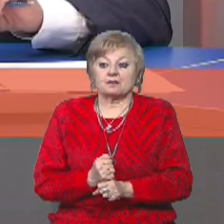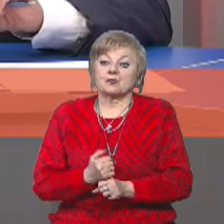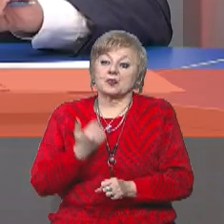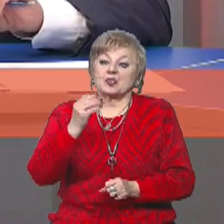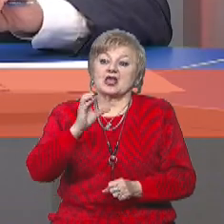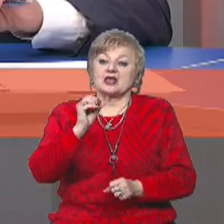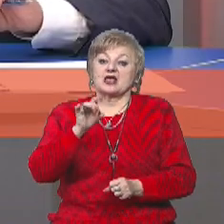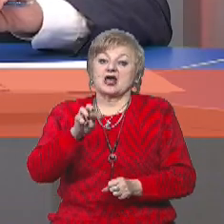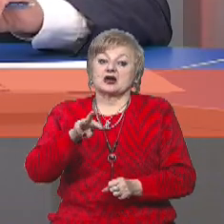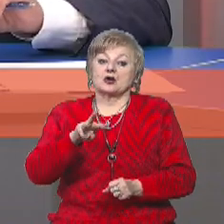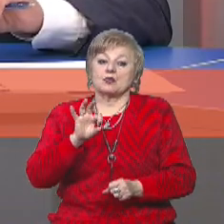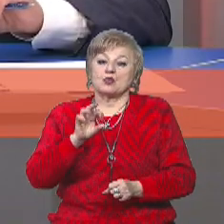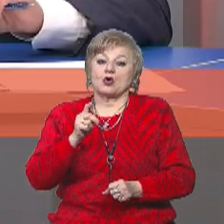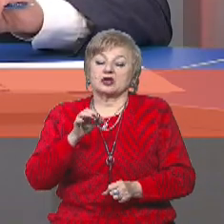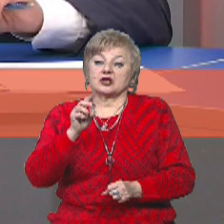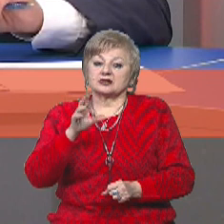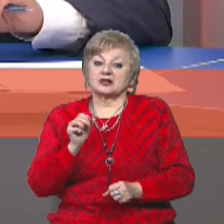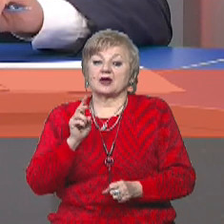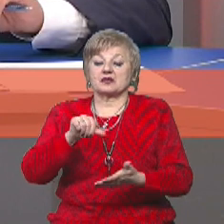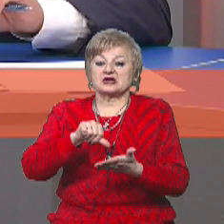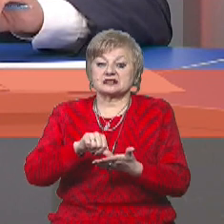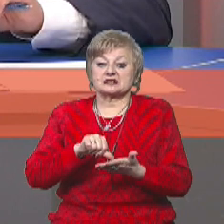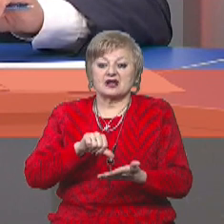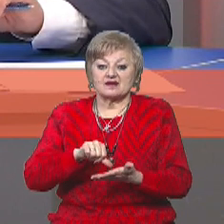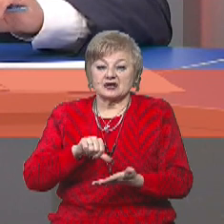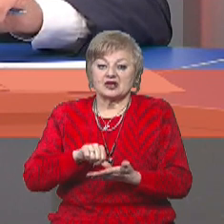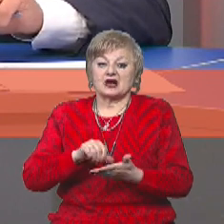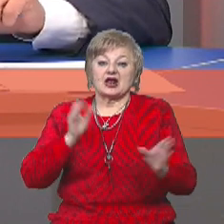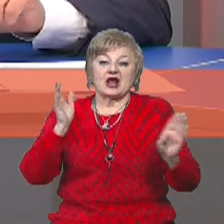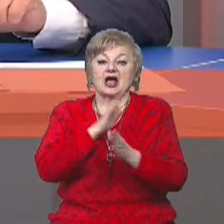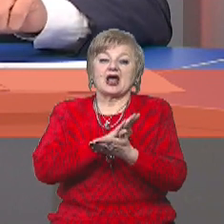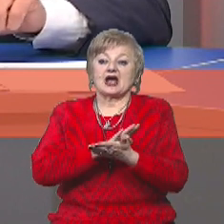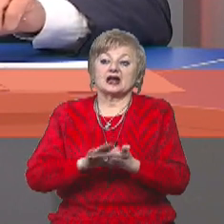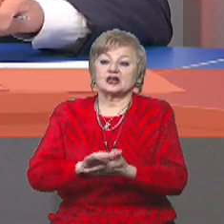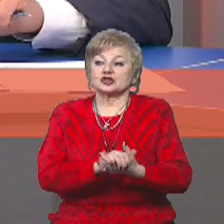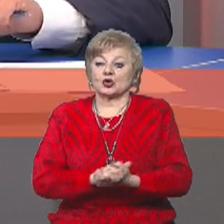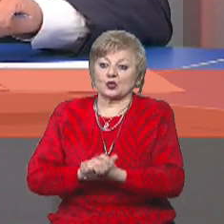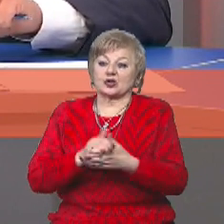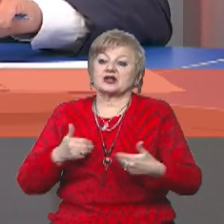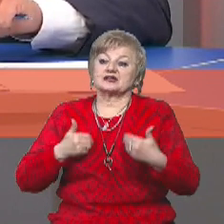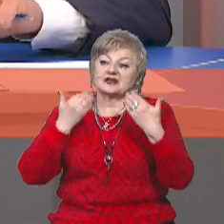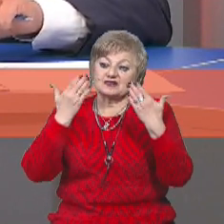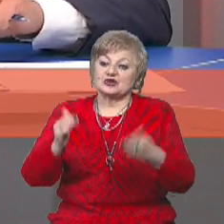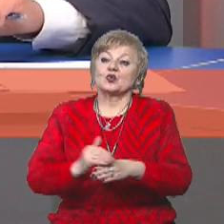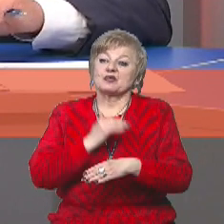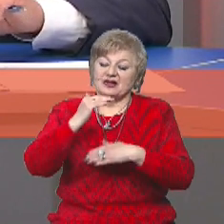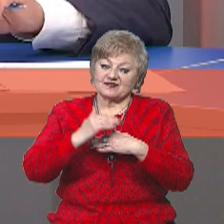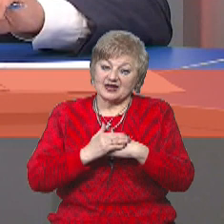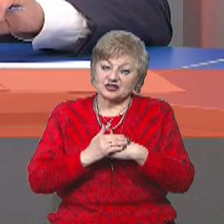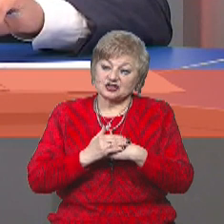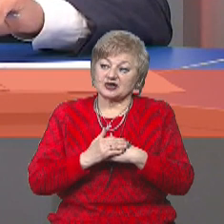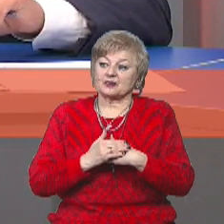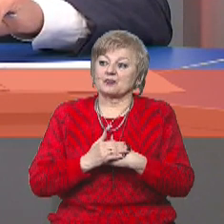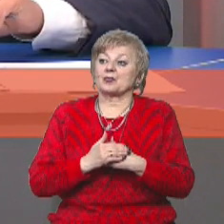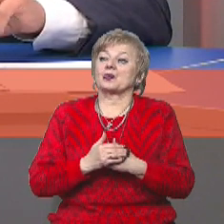Ярмохіна. Сьогодні Тетяна представляє як учасницю, представницю екокоаліції Запоріжжя. Вітаю, Тетяно, добрий вечір. Добрий вечір. Доброго